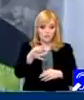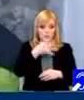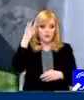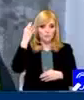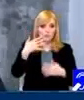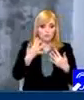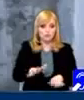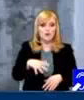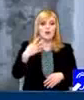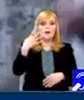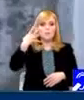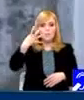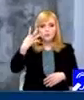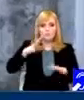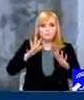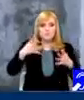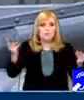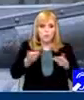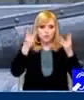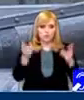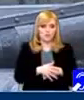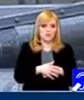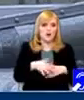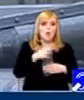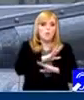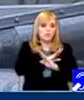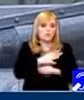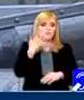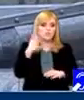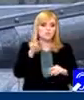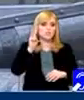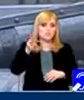Republica Moldova, au avut loc peste 400 de incendii, în care și-au pierdut viața